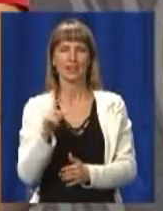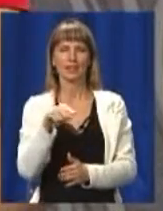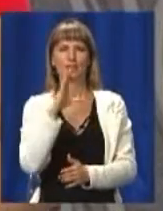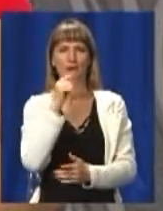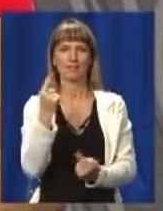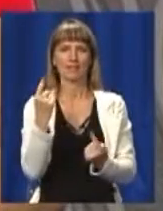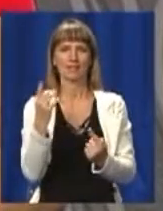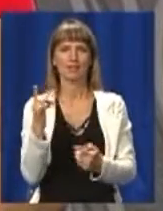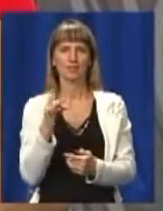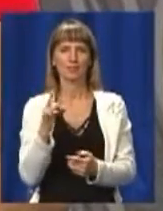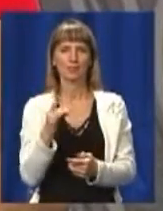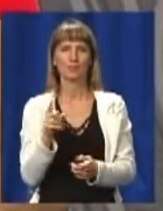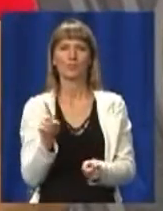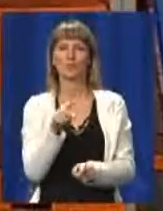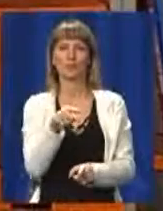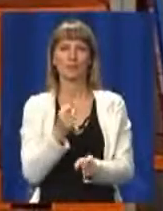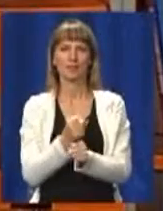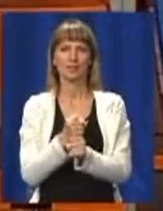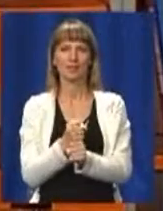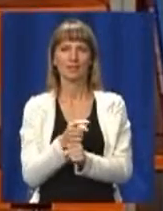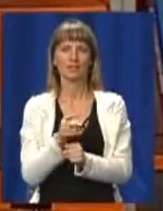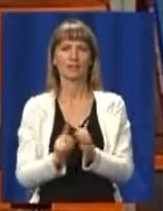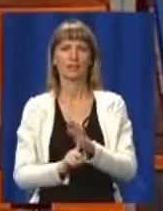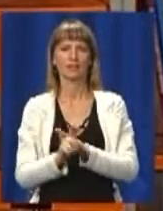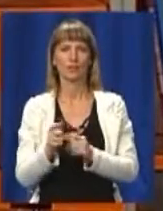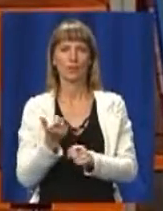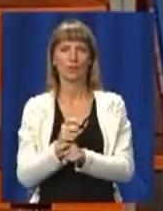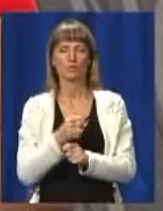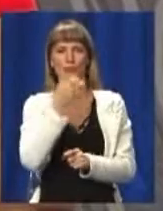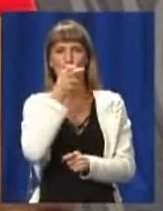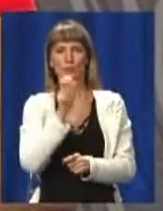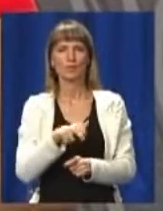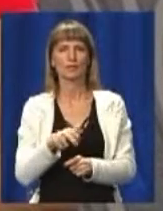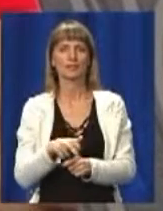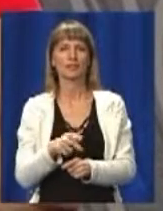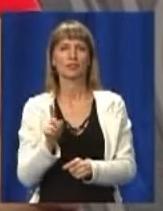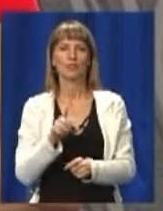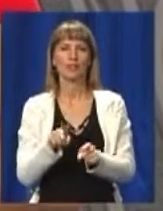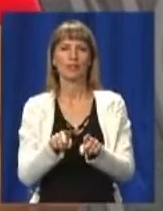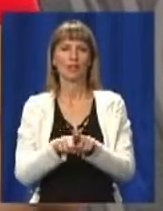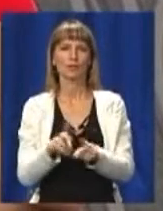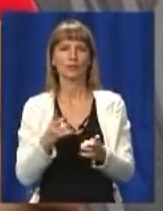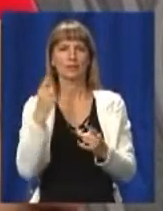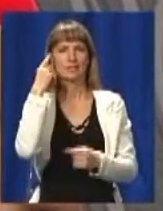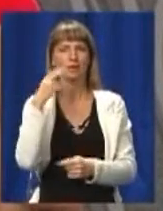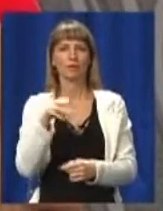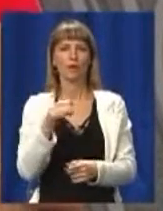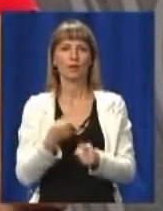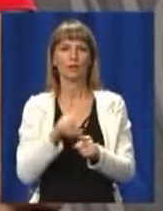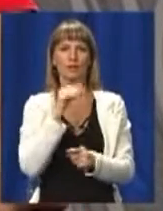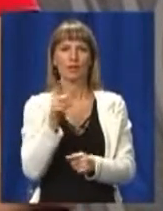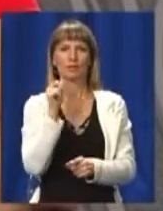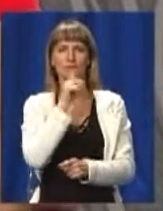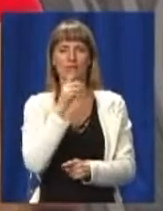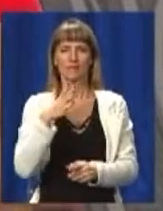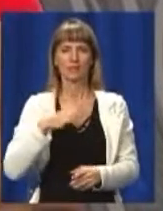така величезна, як пів тебе, да, і що їй робити від того? Вона починає дуже-дуже нудьгувати. І що також варто знати про цього песика? Що у цій